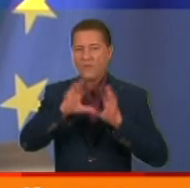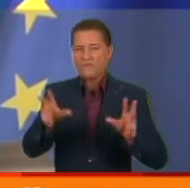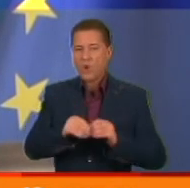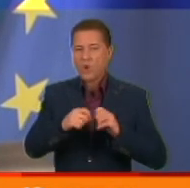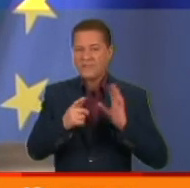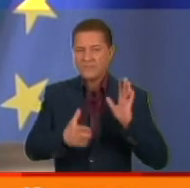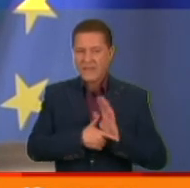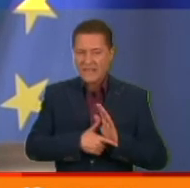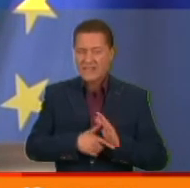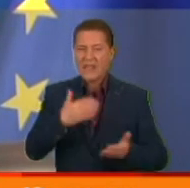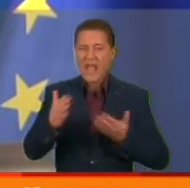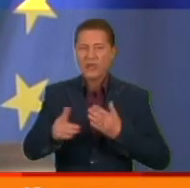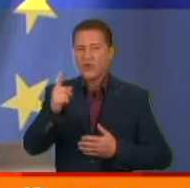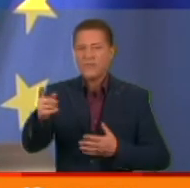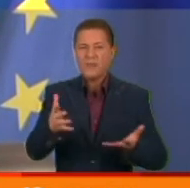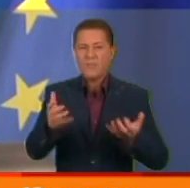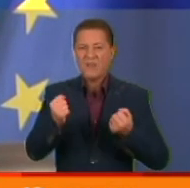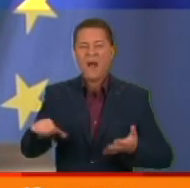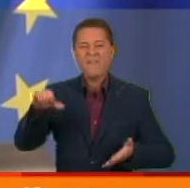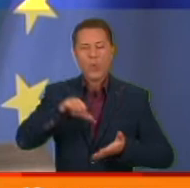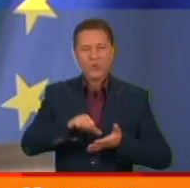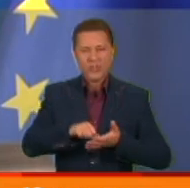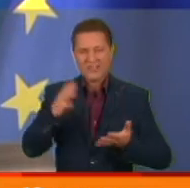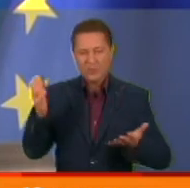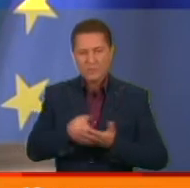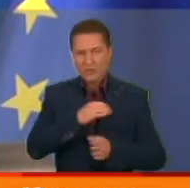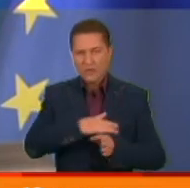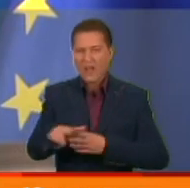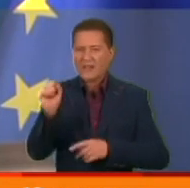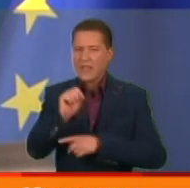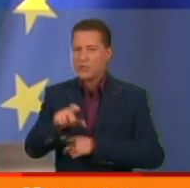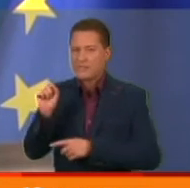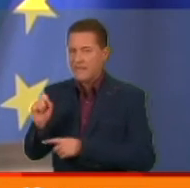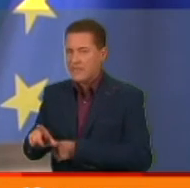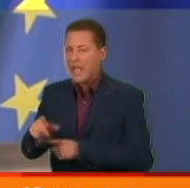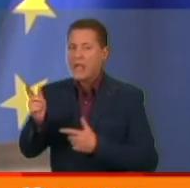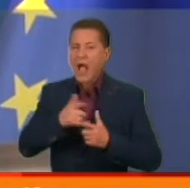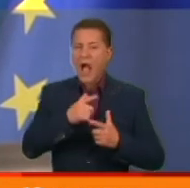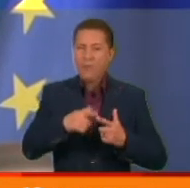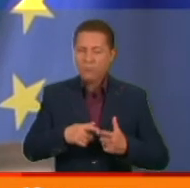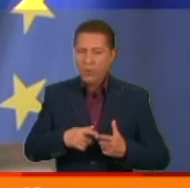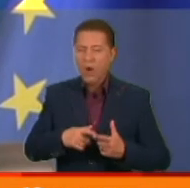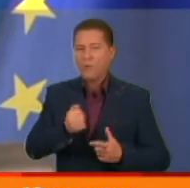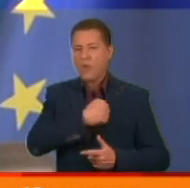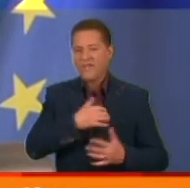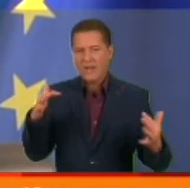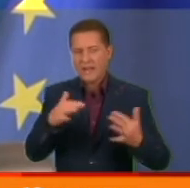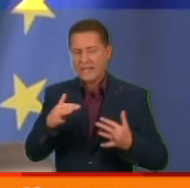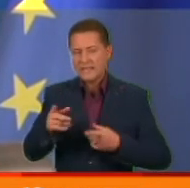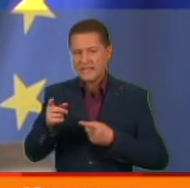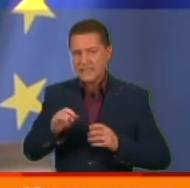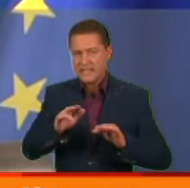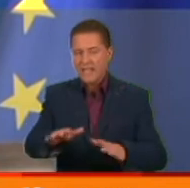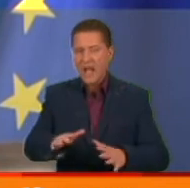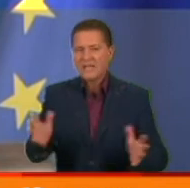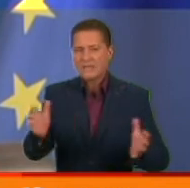він приймав участь в успішному виконанні завдань або безпосередньо в бойових діях, або захопив